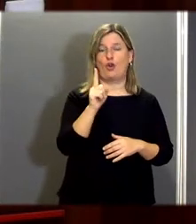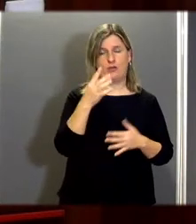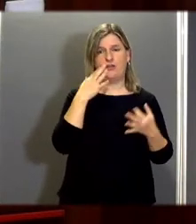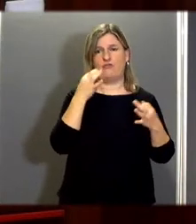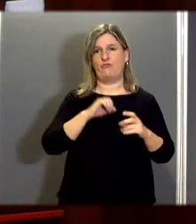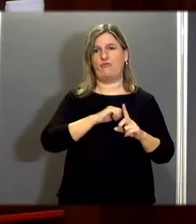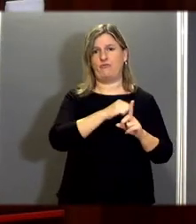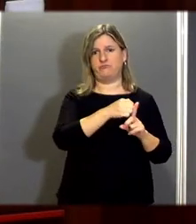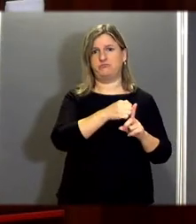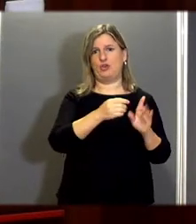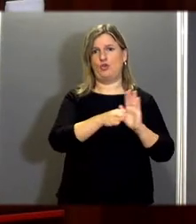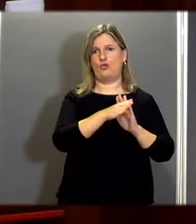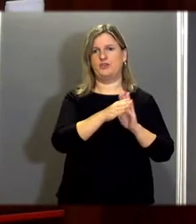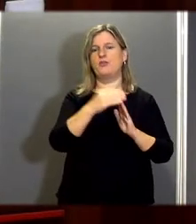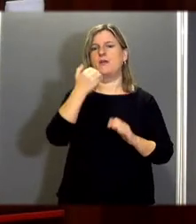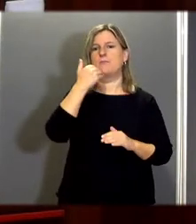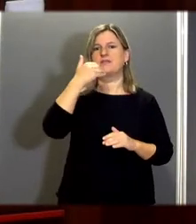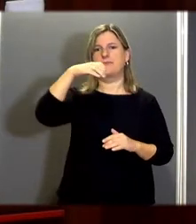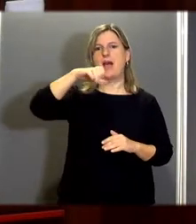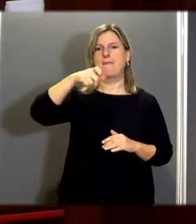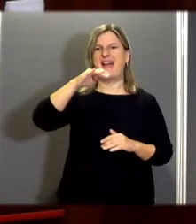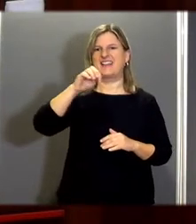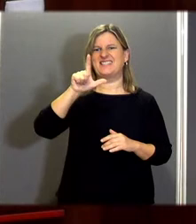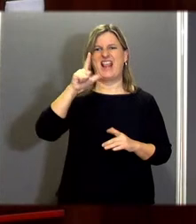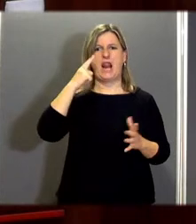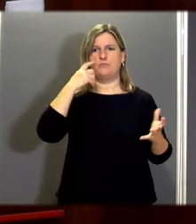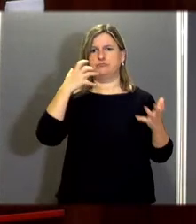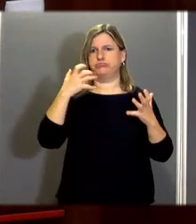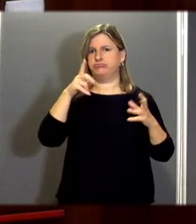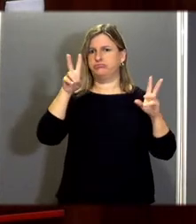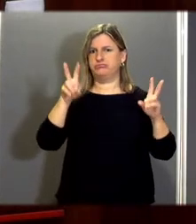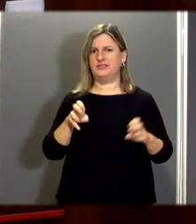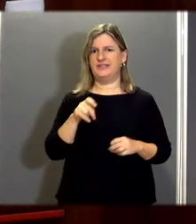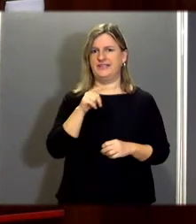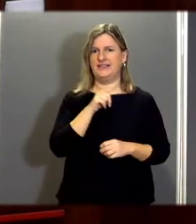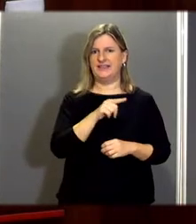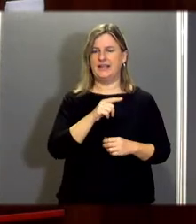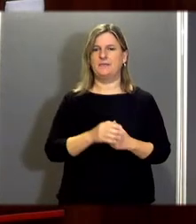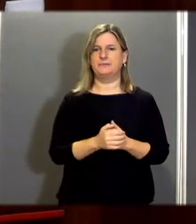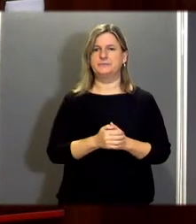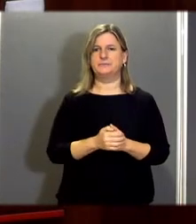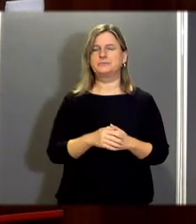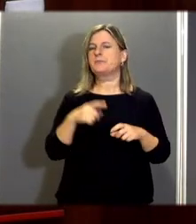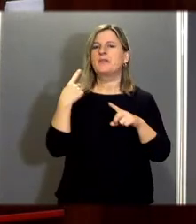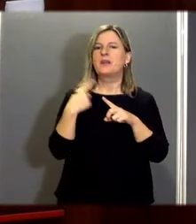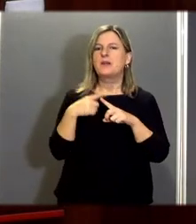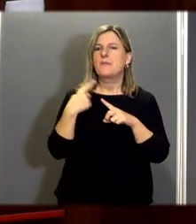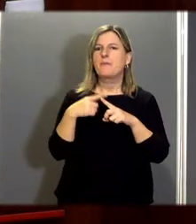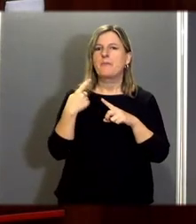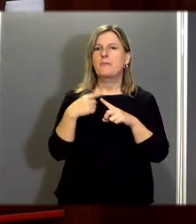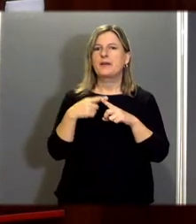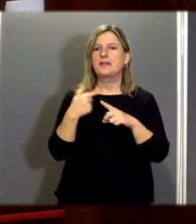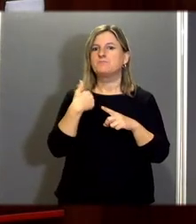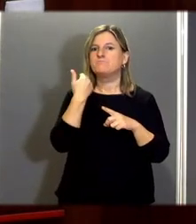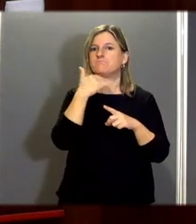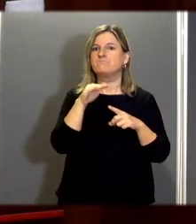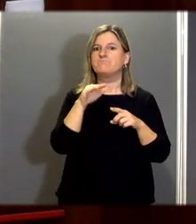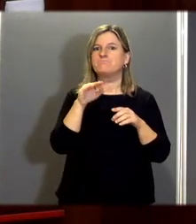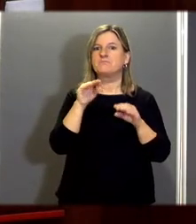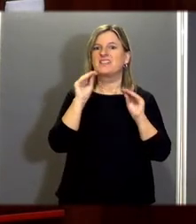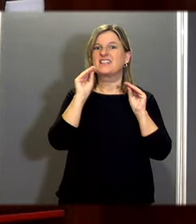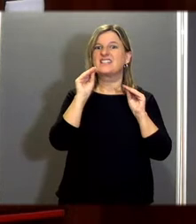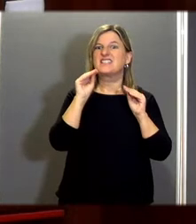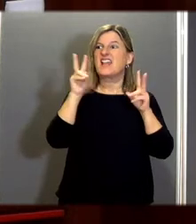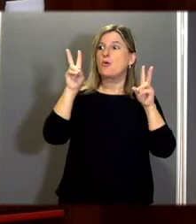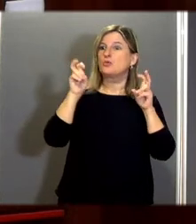el Marcel és un cas molt evident, perquè fins i tot ja no sabem en quin estat està la seva